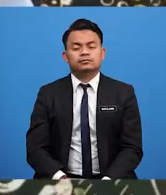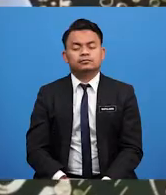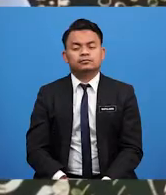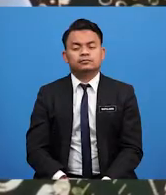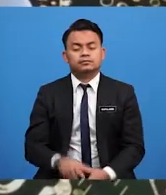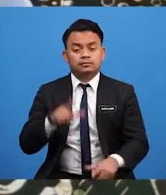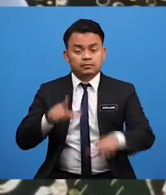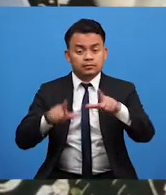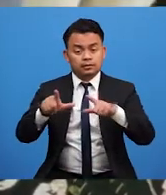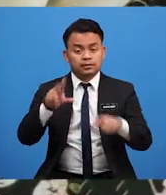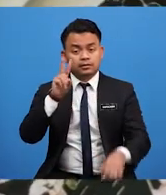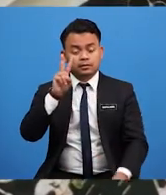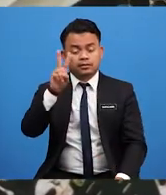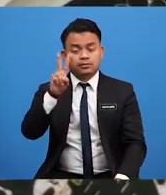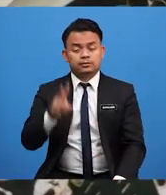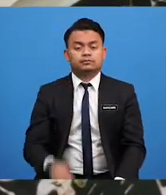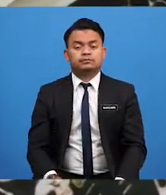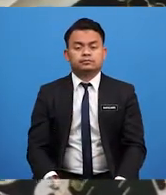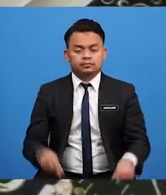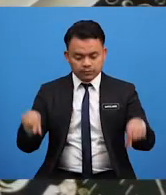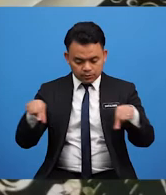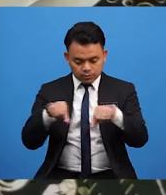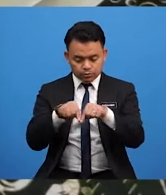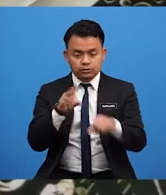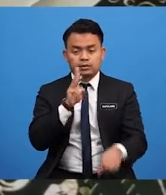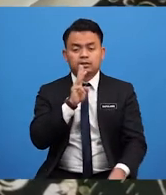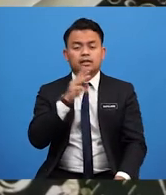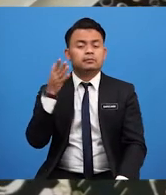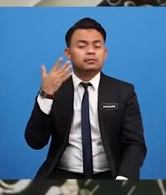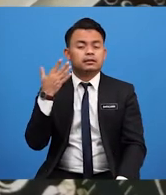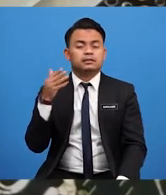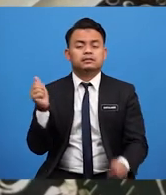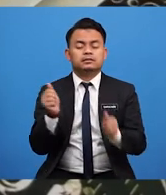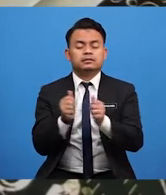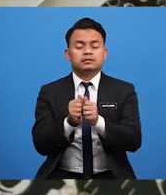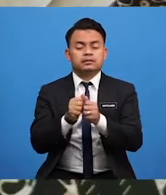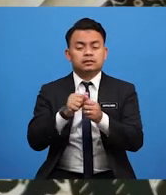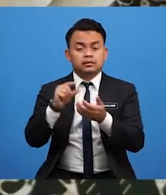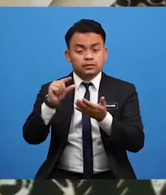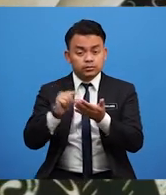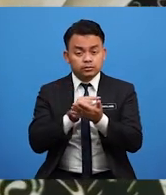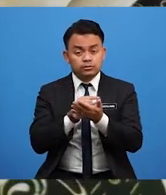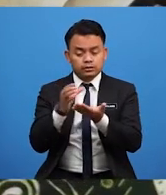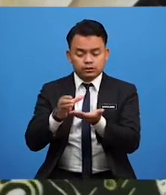Langkah yang kedua, sukat air panas dengan menggunakan jak penyukat.